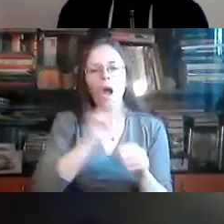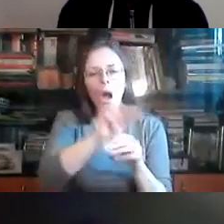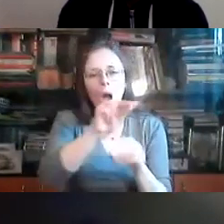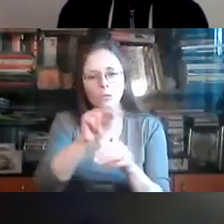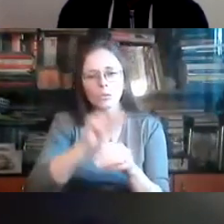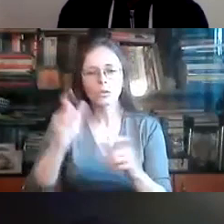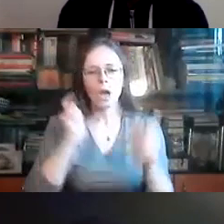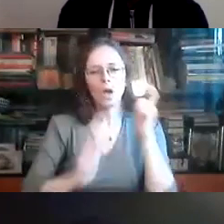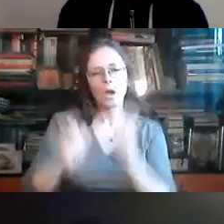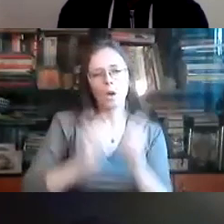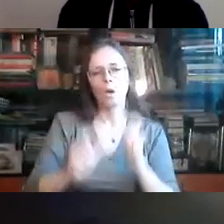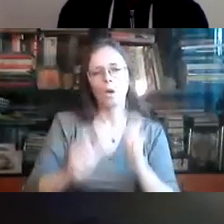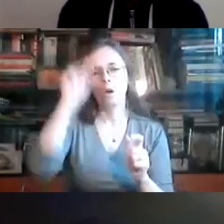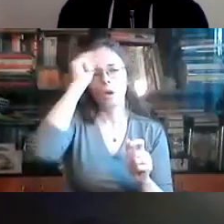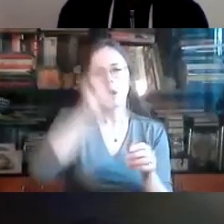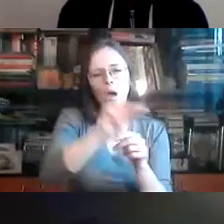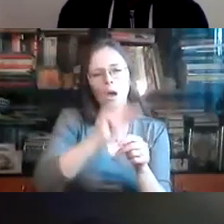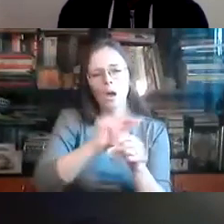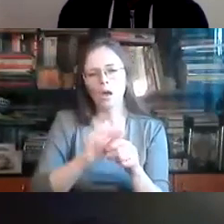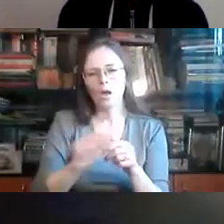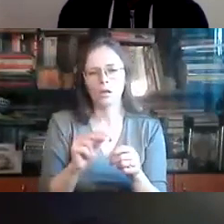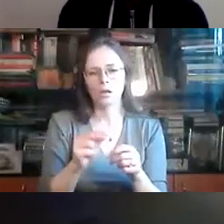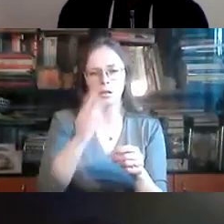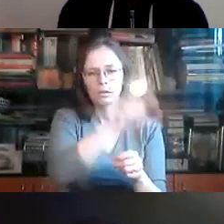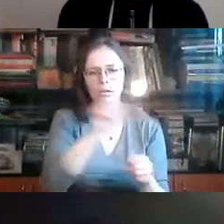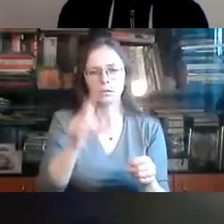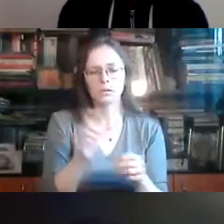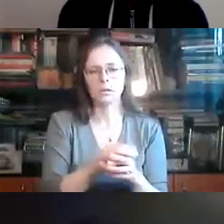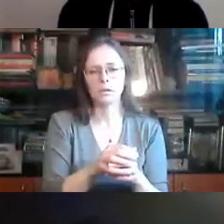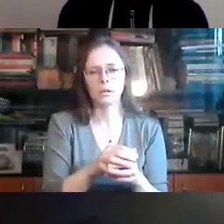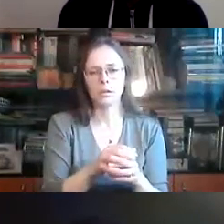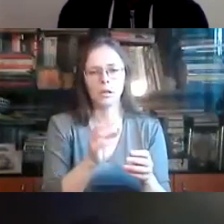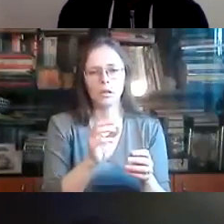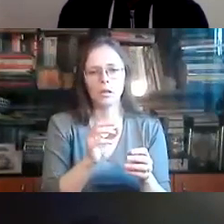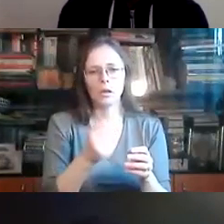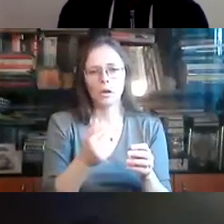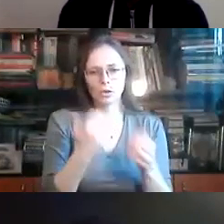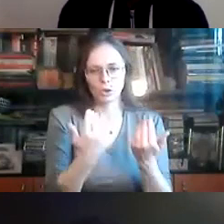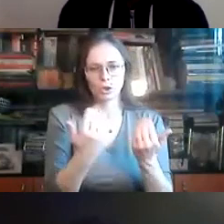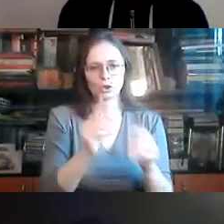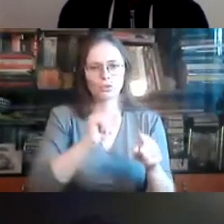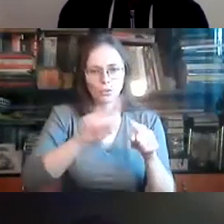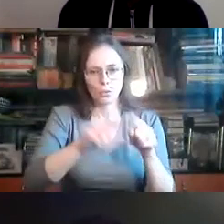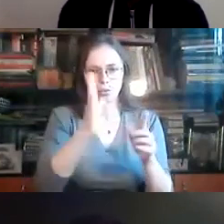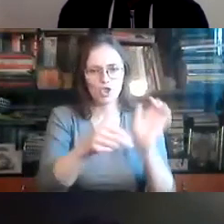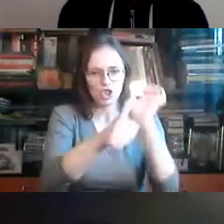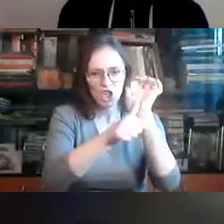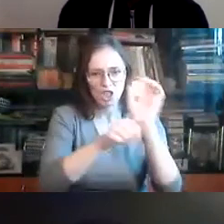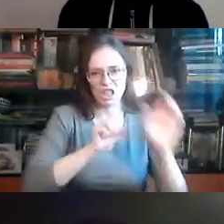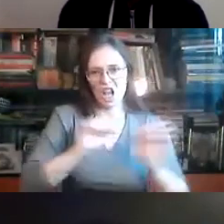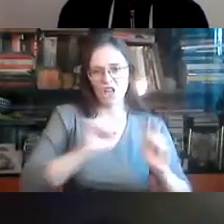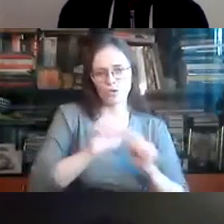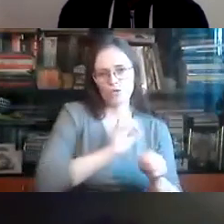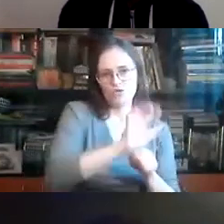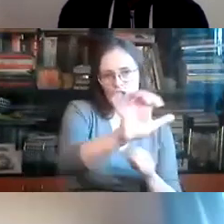с студентами, у меня сейчас выпускается 6 режиссеров, и они должны защищать дипломы, и как вот онлайн, и это